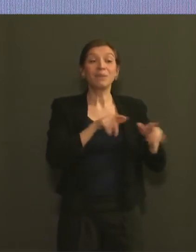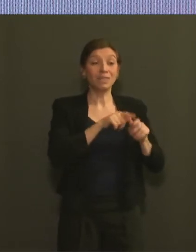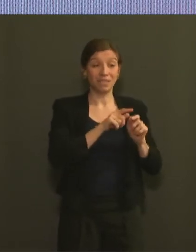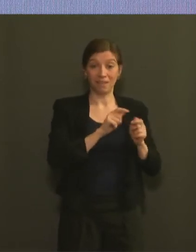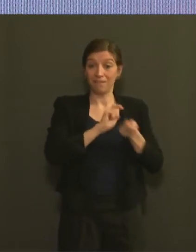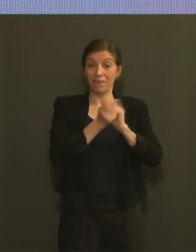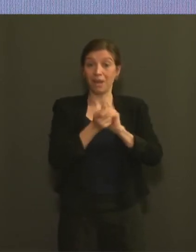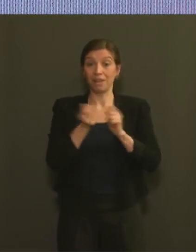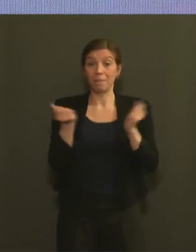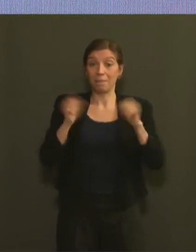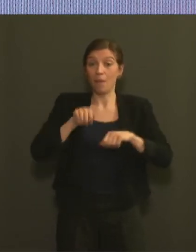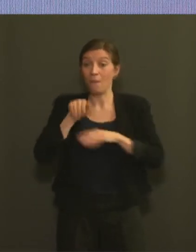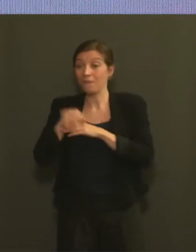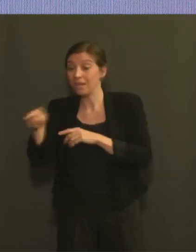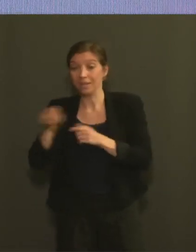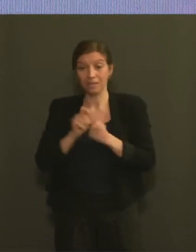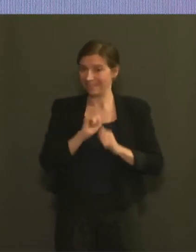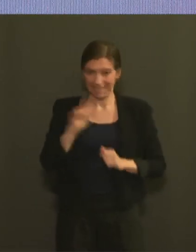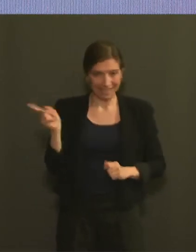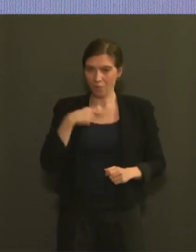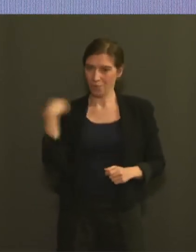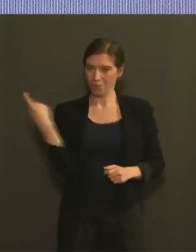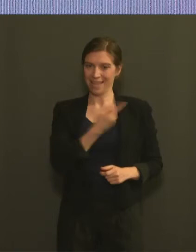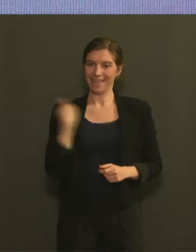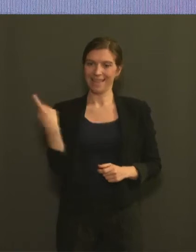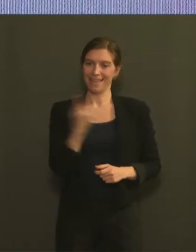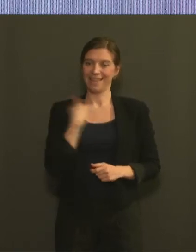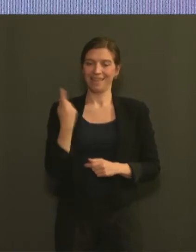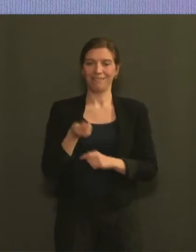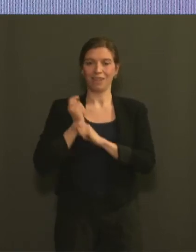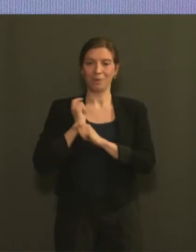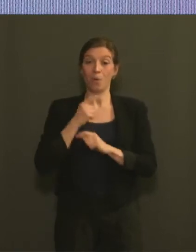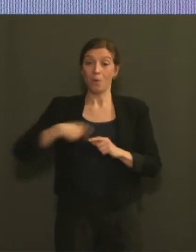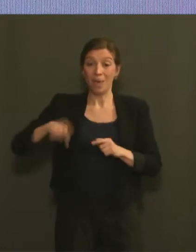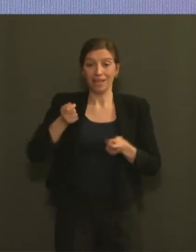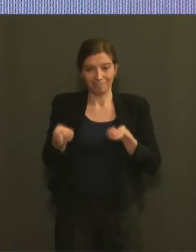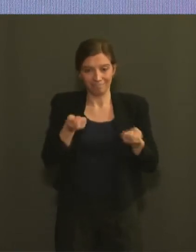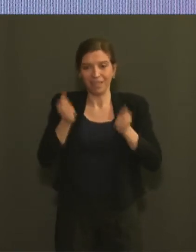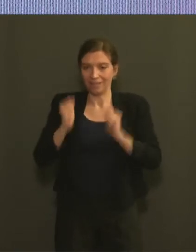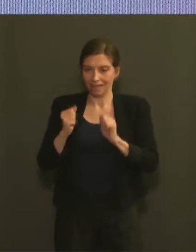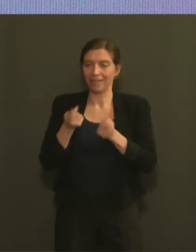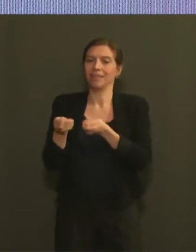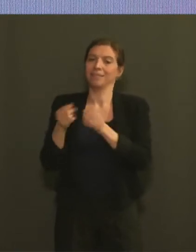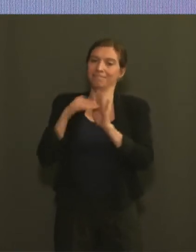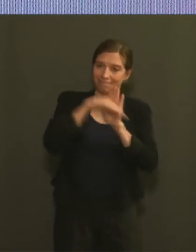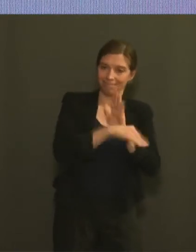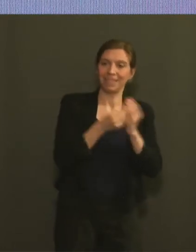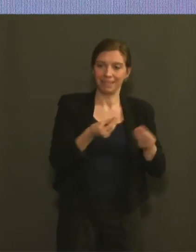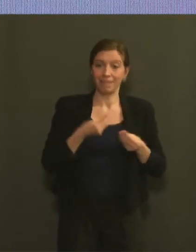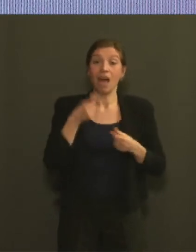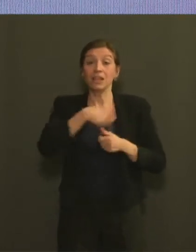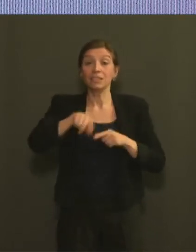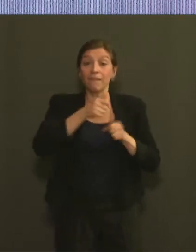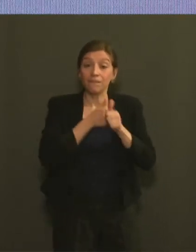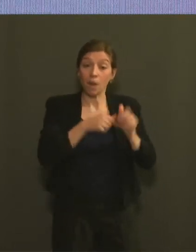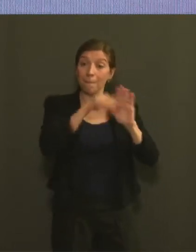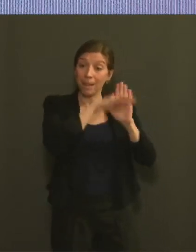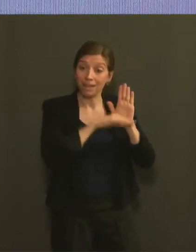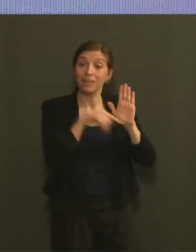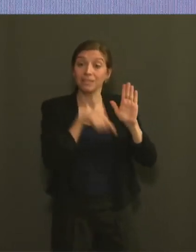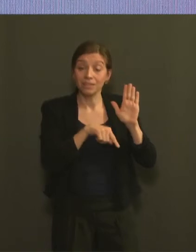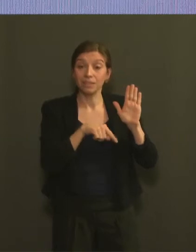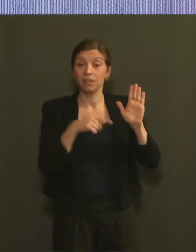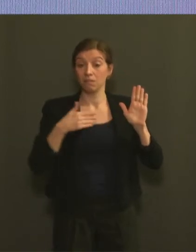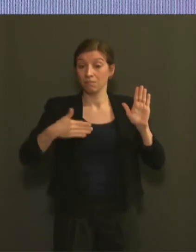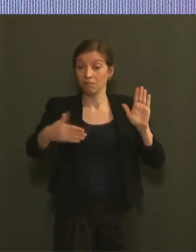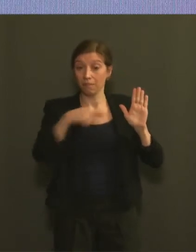sponsored andrade qui m'intrigue invoque deux fils un castrat quand sylvain la corde dans l'une de ses forces